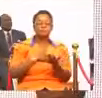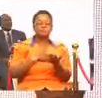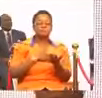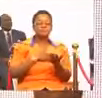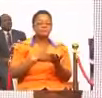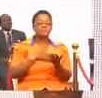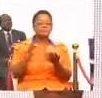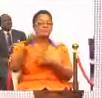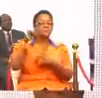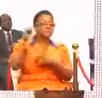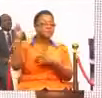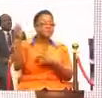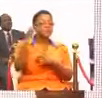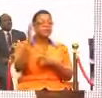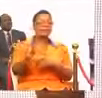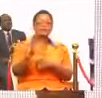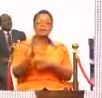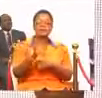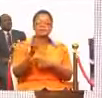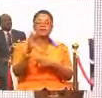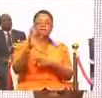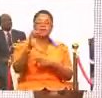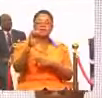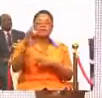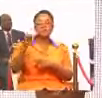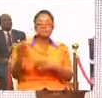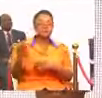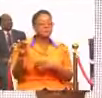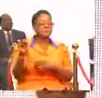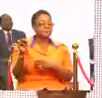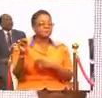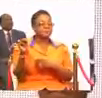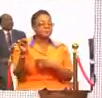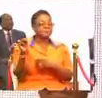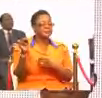leo kama candidate wa ODM.